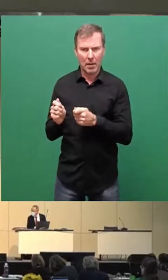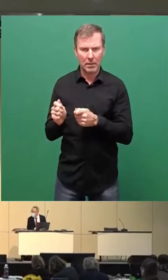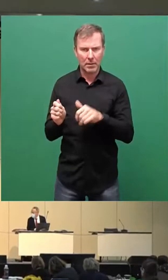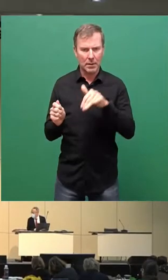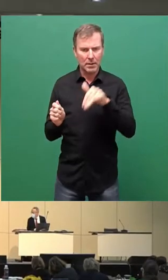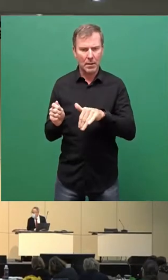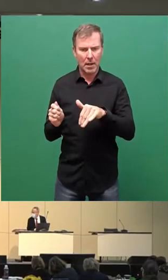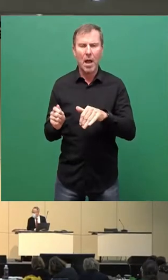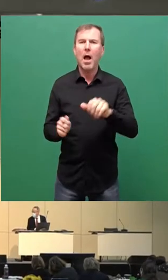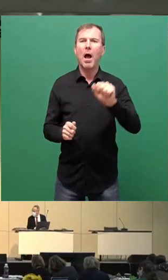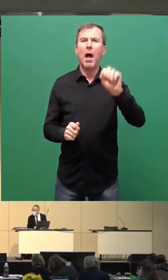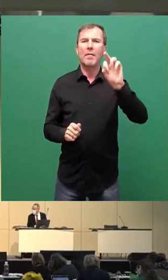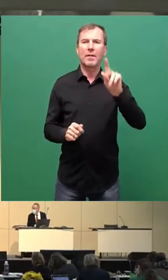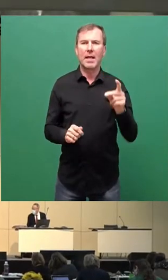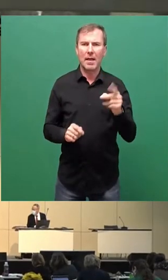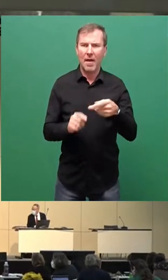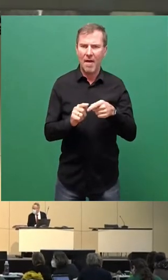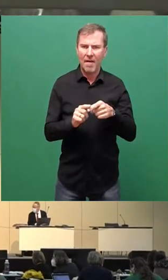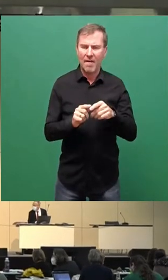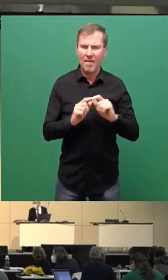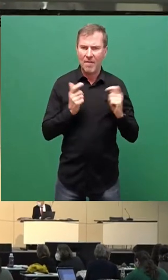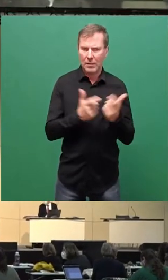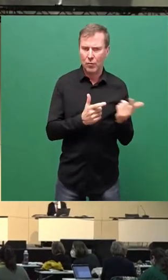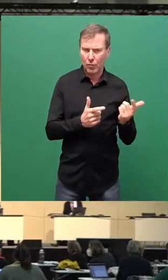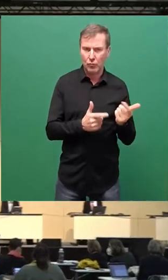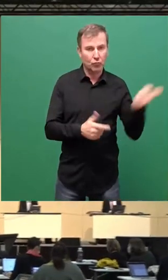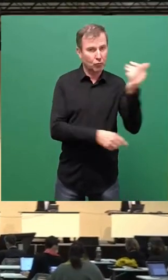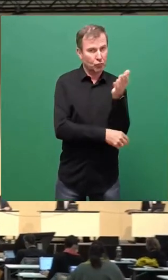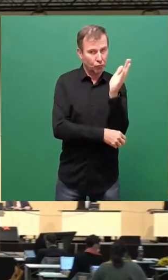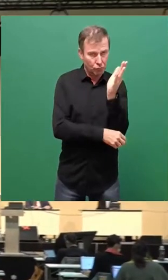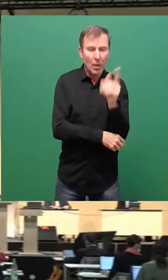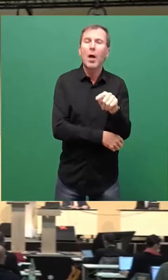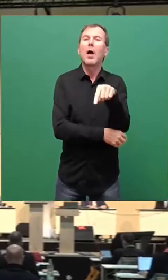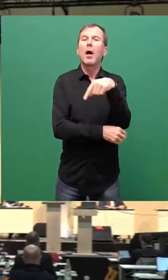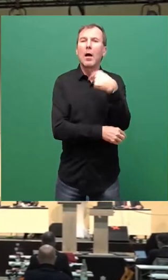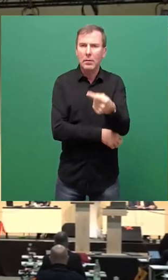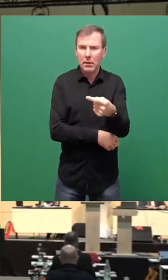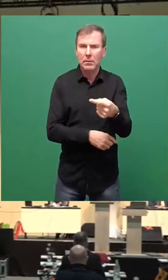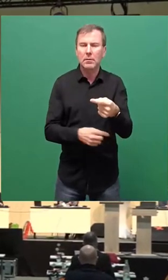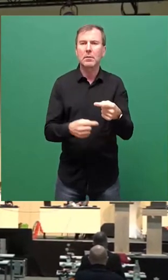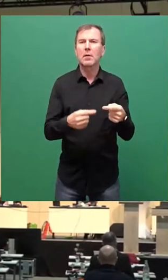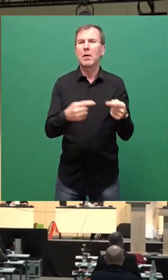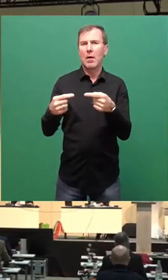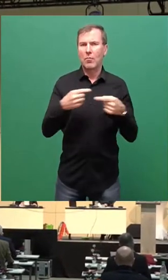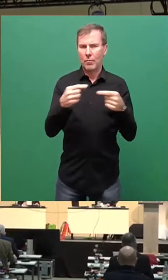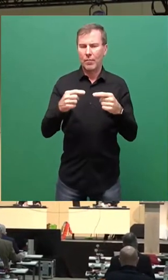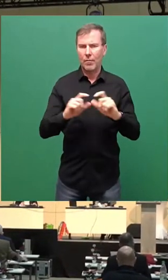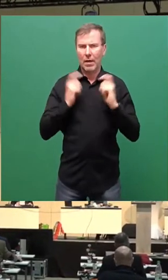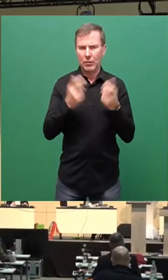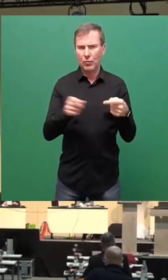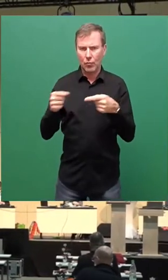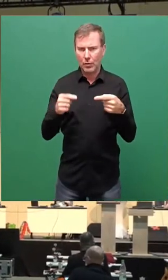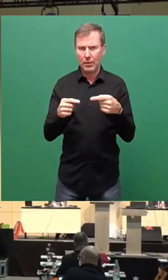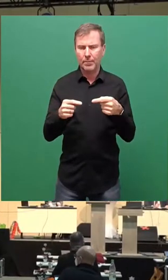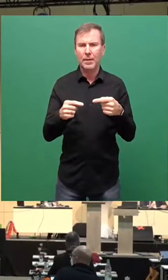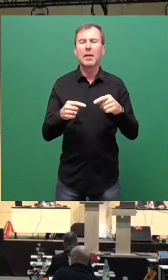AfD vor. Der könnte zunächst eingebracht werden. Danach steigen wir ein in die Fraktionsrunde. Es beginnt Fraktion Die Linke,